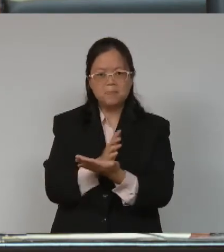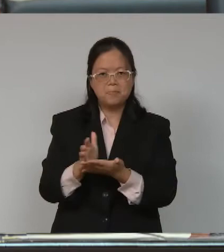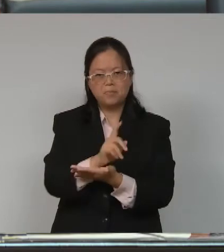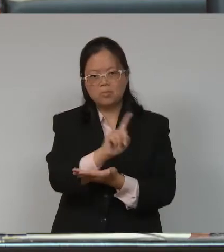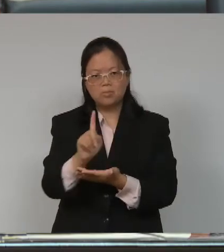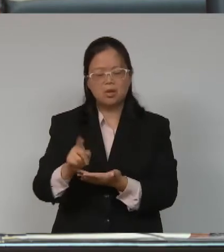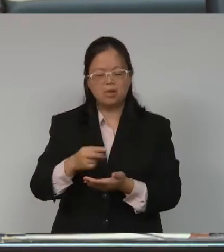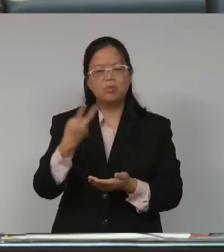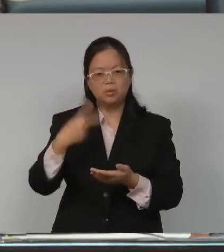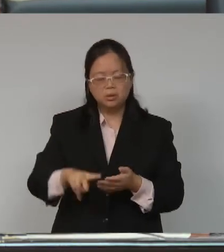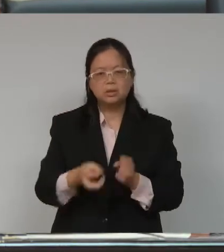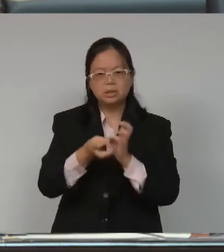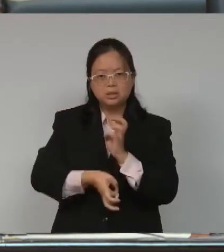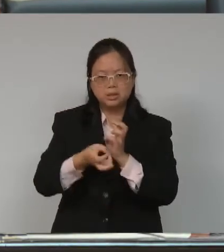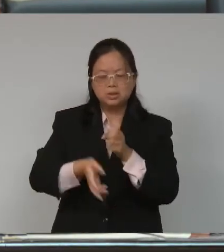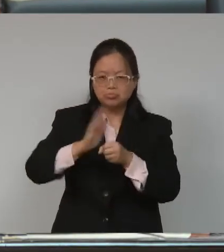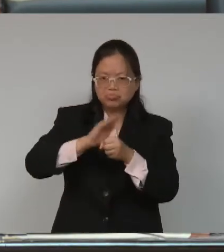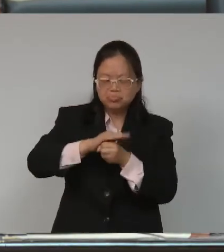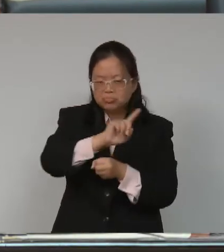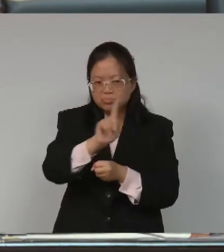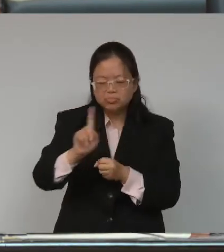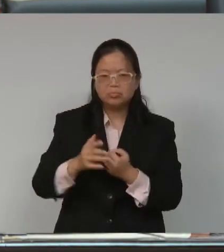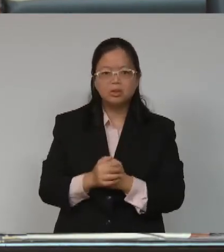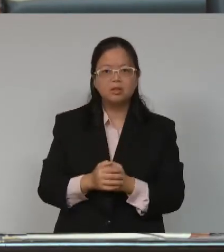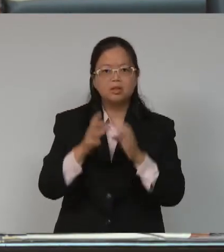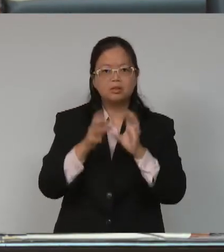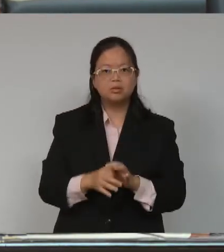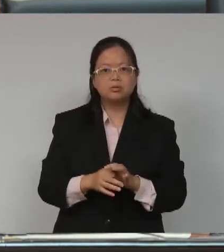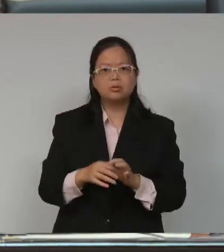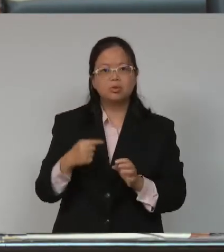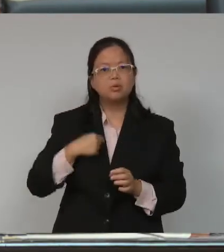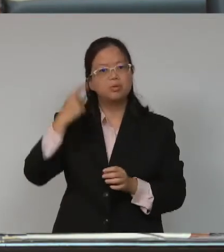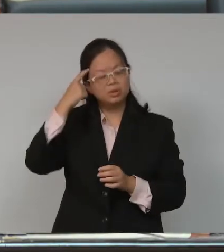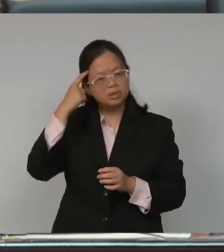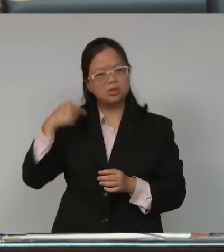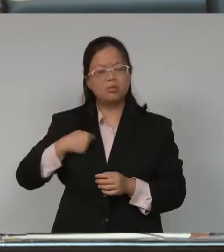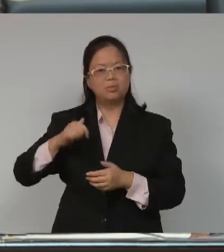值得再去考虑。当然这部分中选会只有是一个比较建议性的